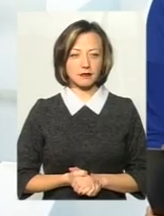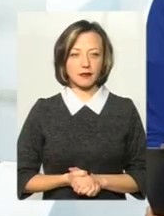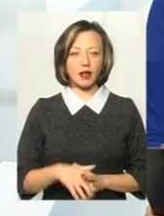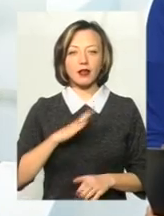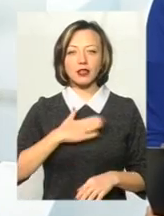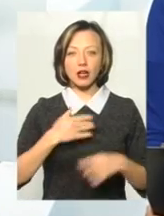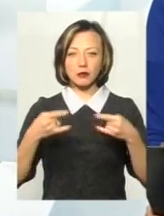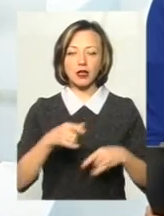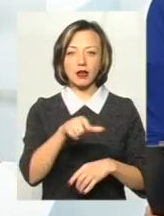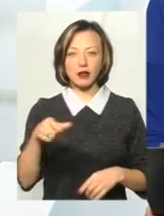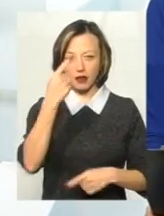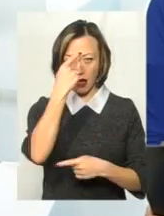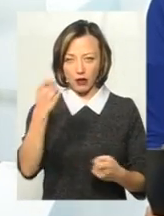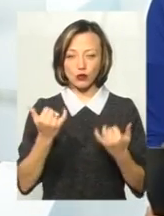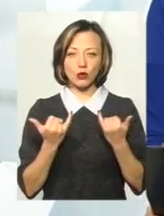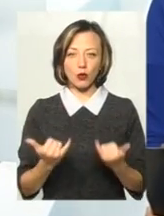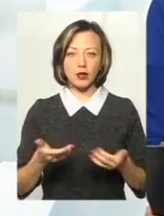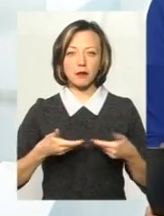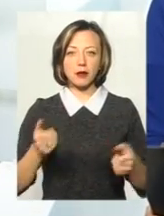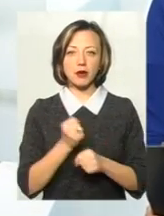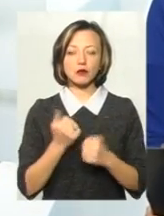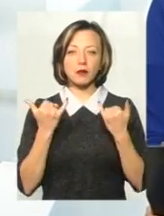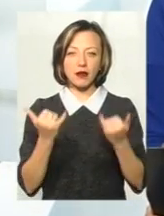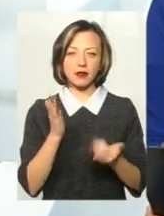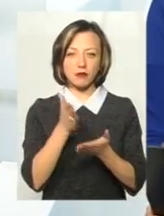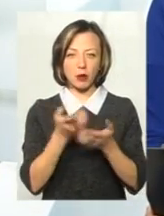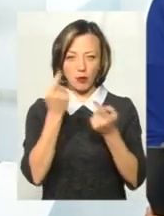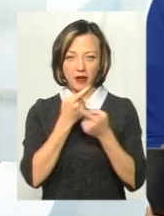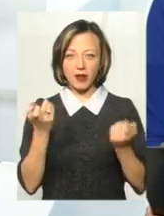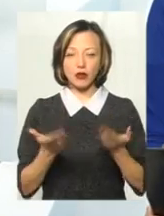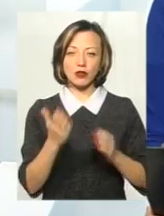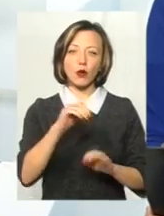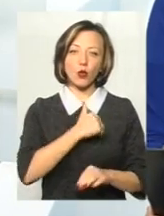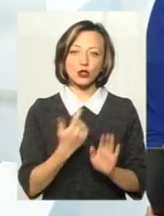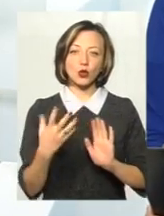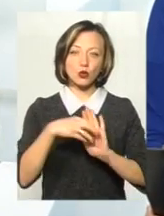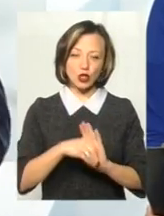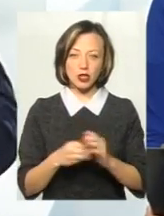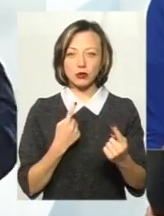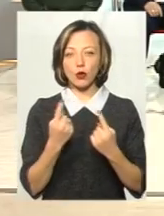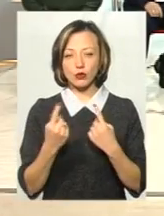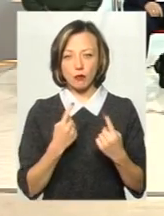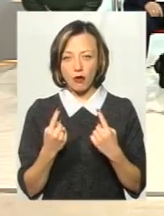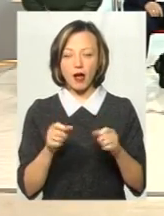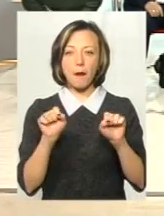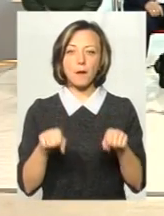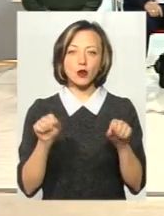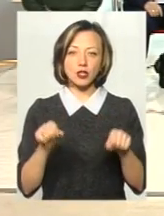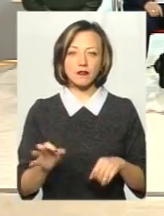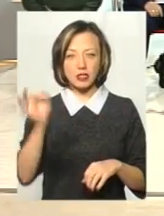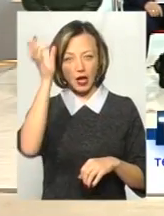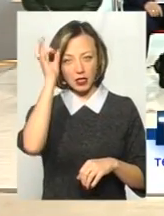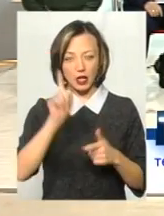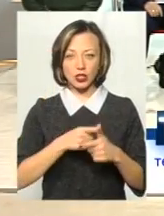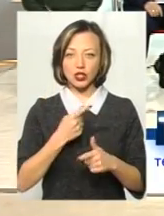Нашим телеглядачам я нагадую, що сьогодні ми працюємо для вас у прямому ефірі. Якщо ви хочете долучитись до розмови, можливо, згадати